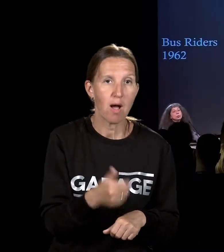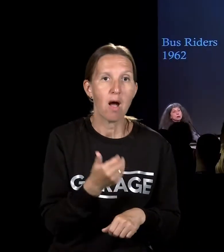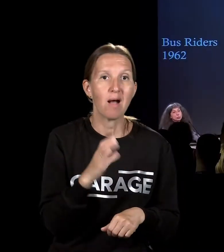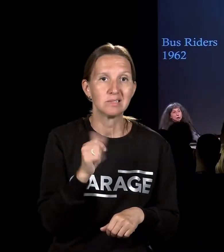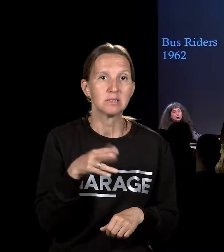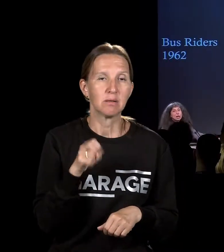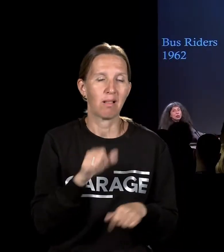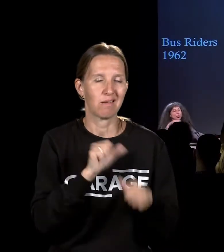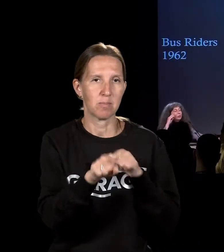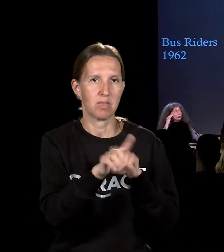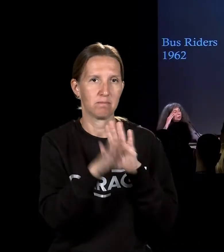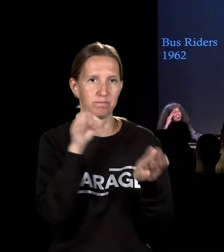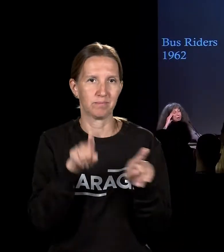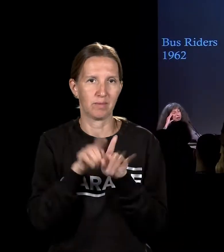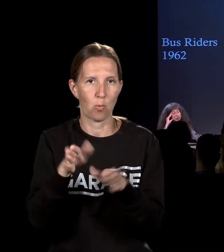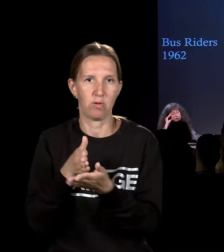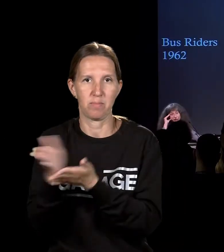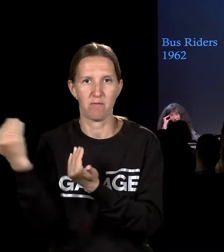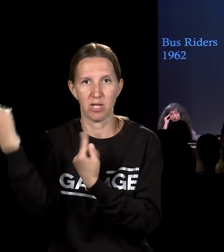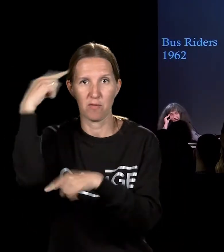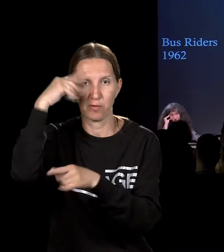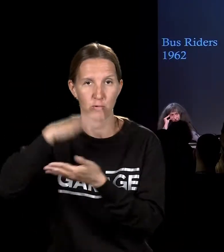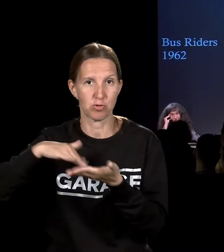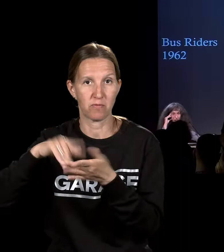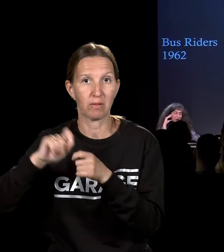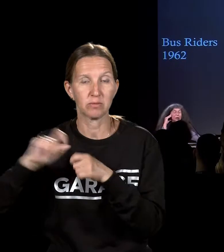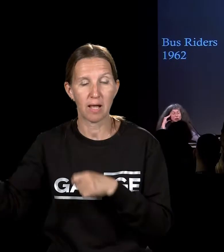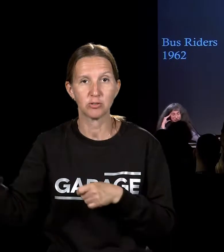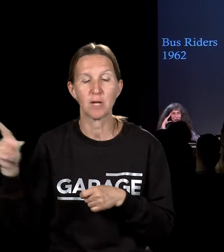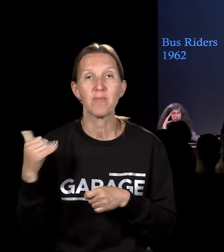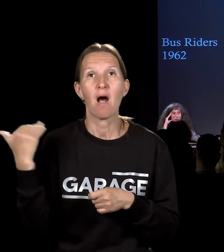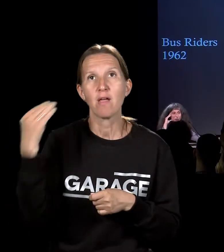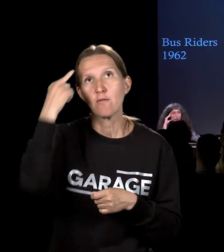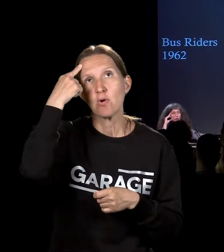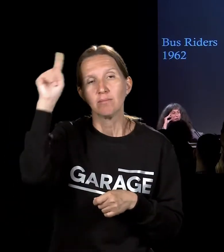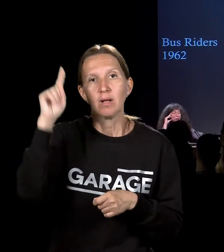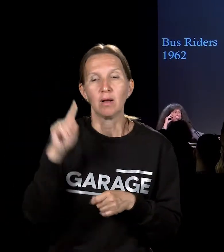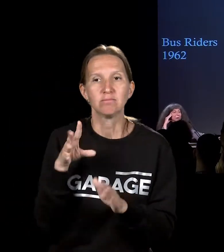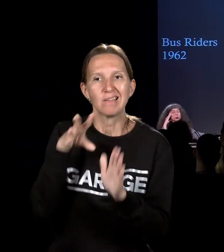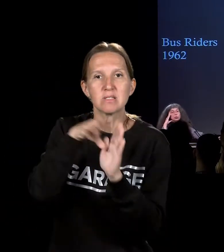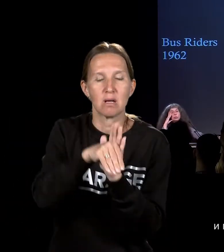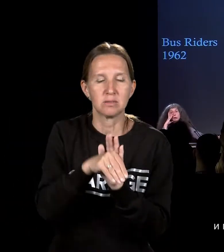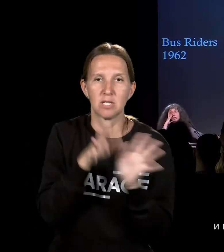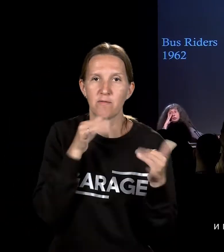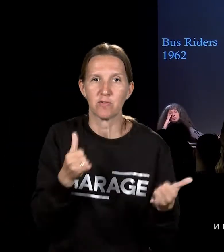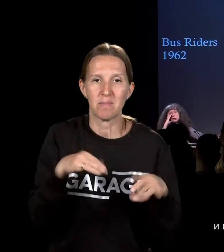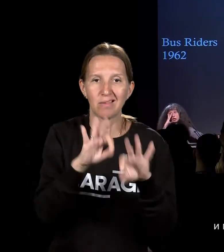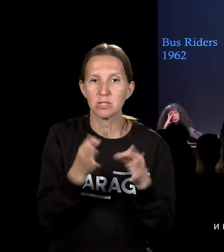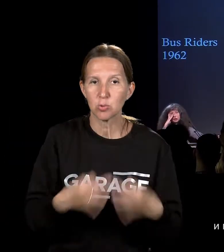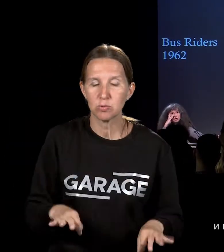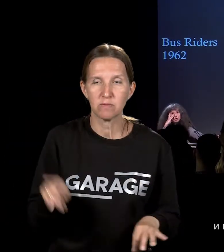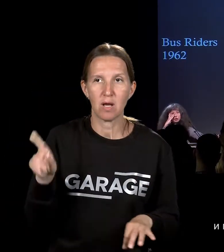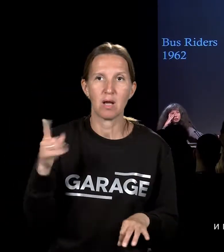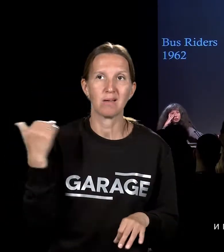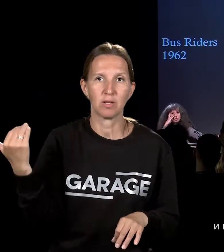чем Сигал будет работать. Его инициация в современное искусство происходит, потому что он в